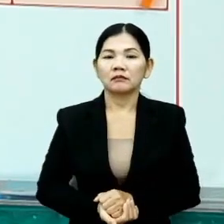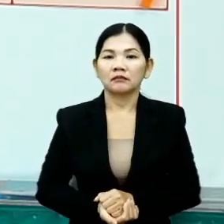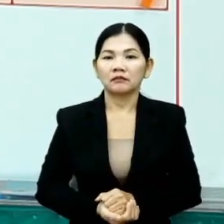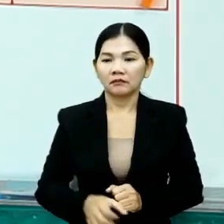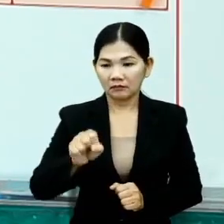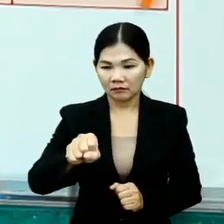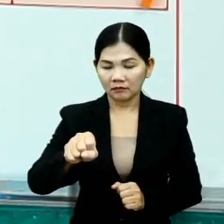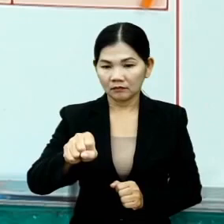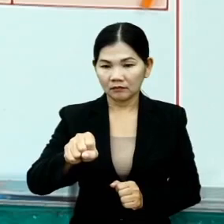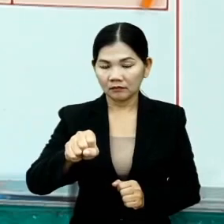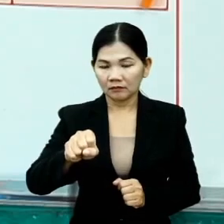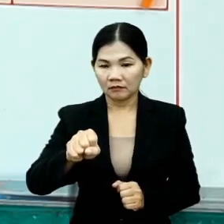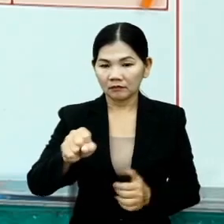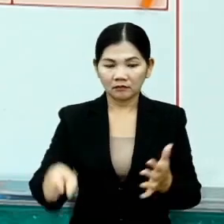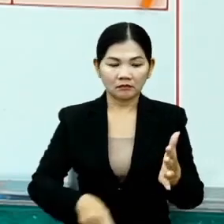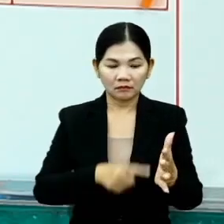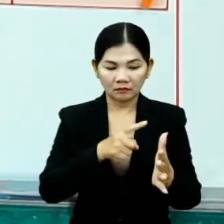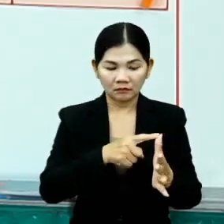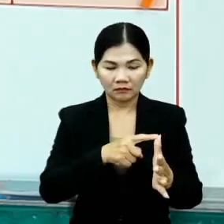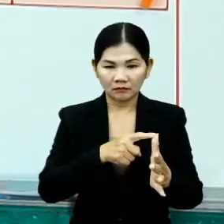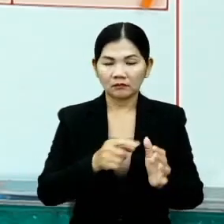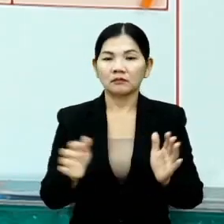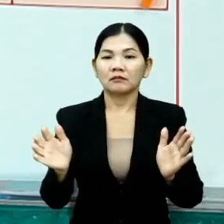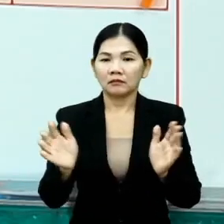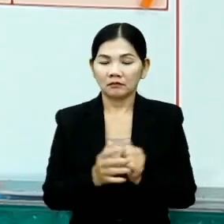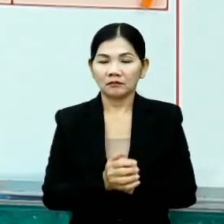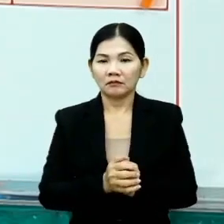តអាតា